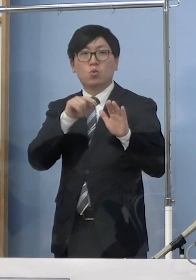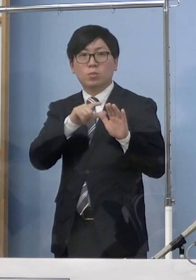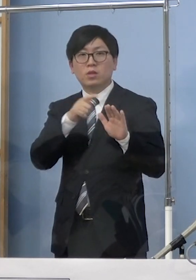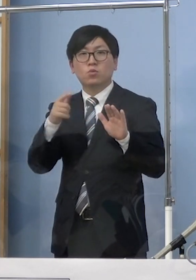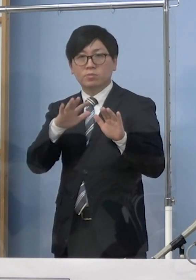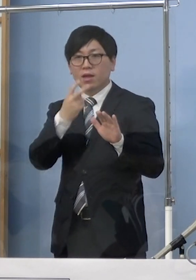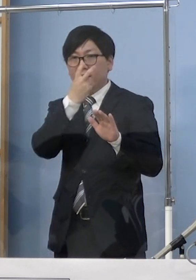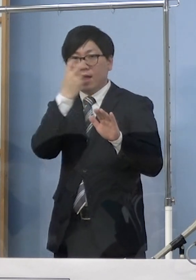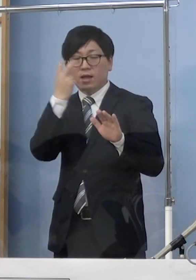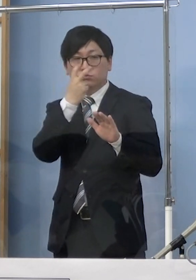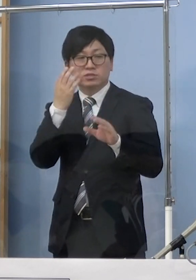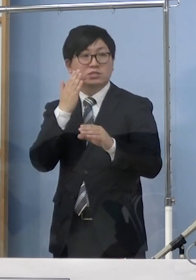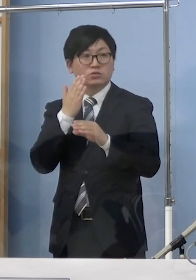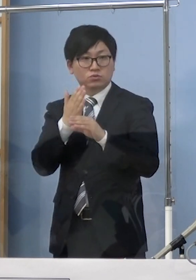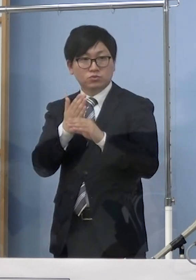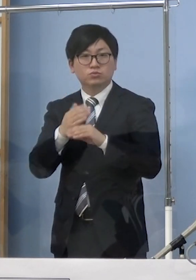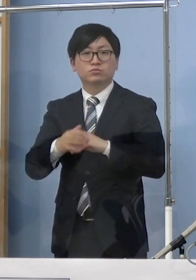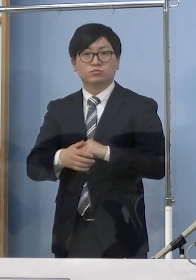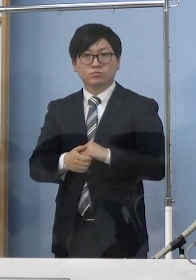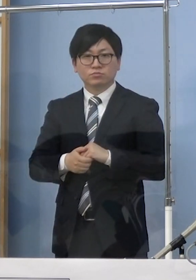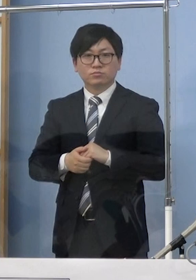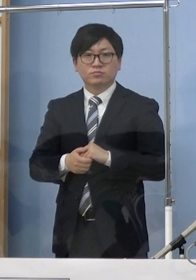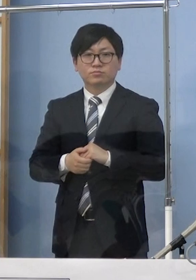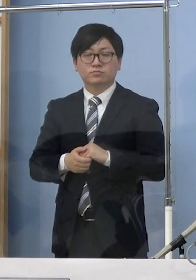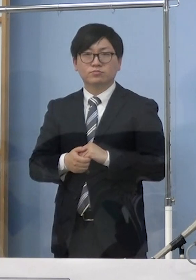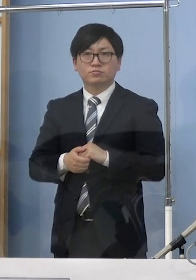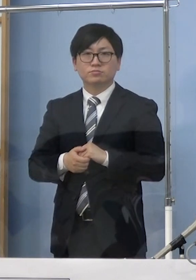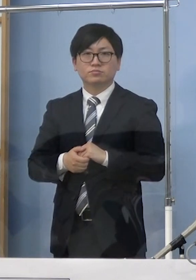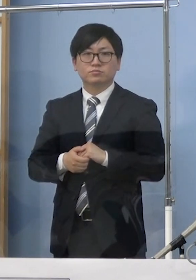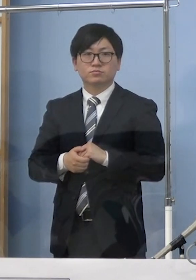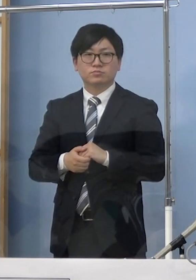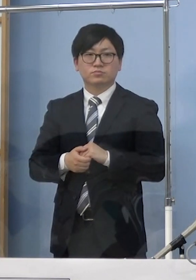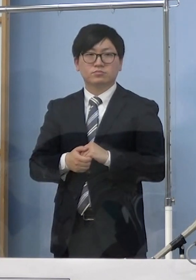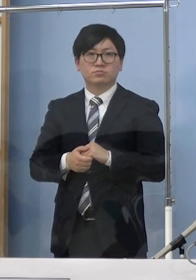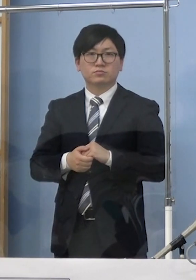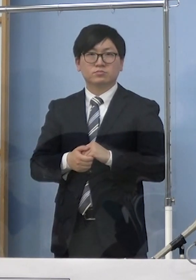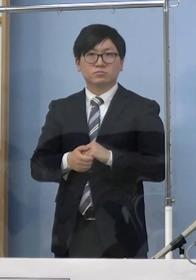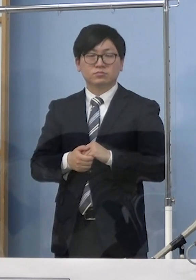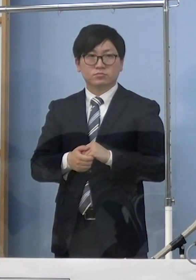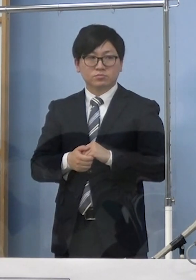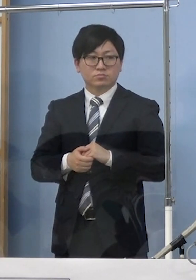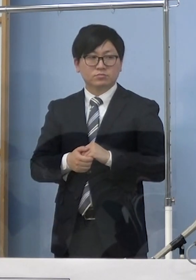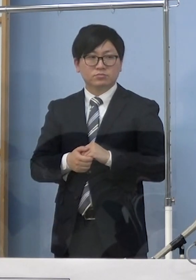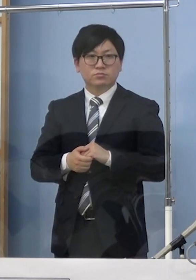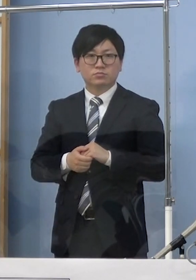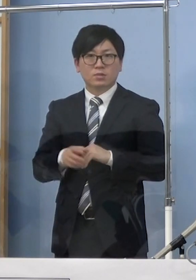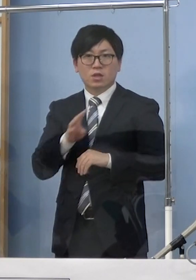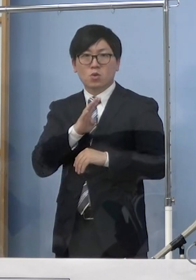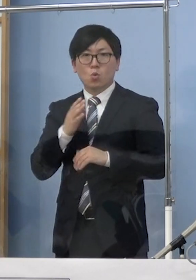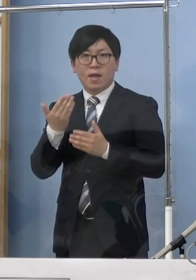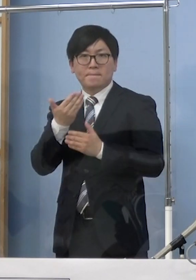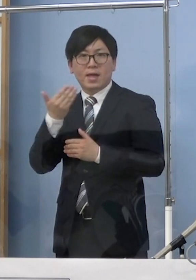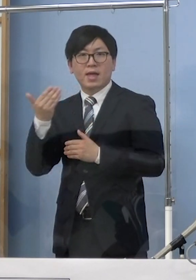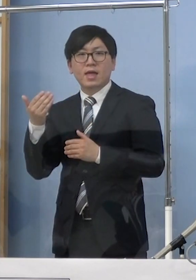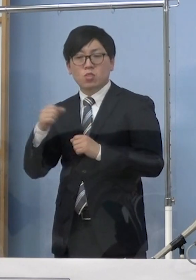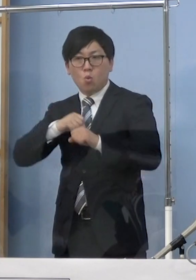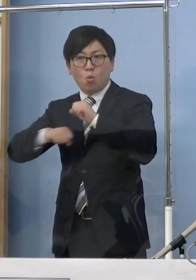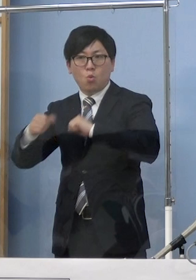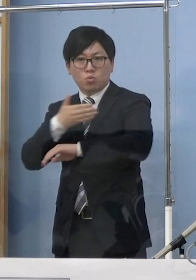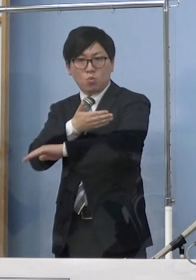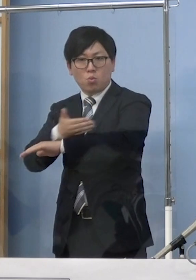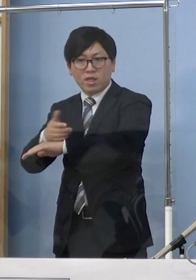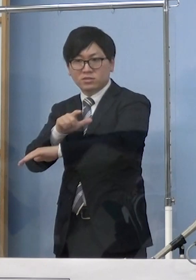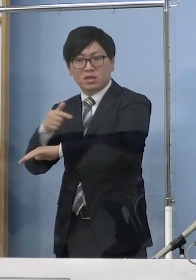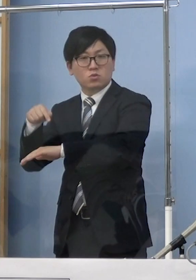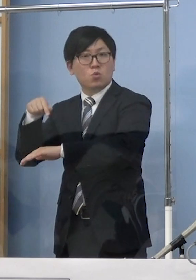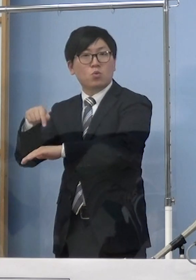でございます。で、発症2日前の行動歴で特段言及したいさせていただきたい